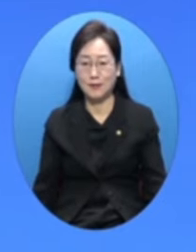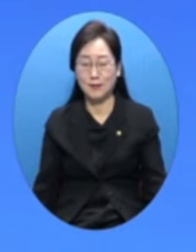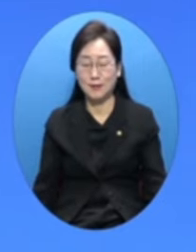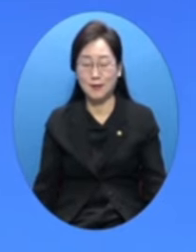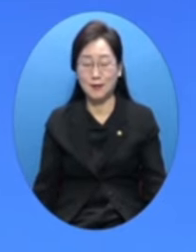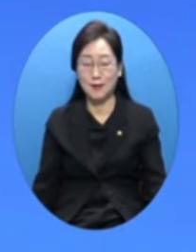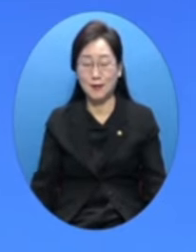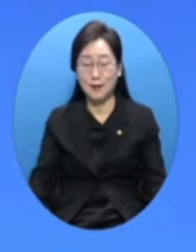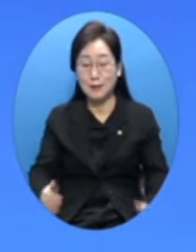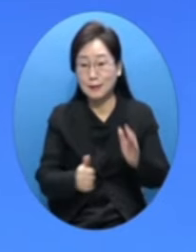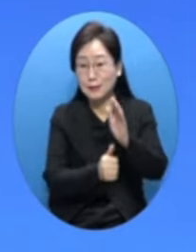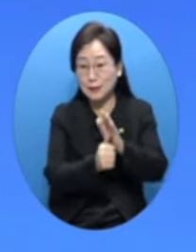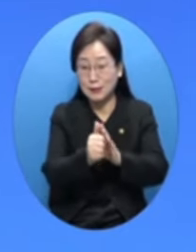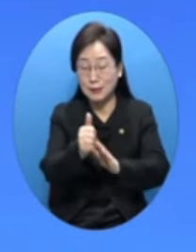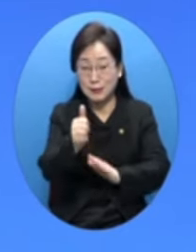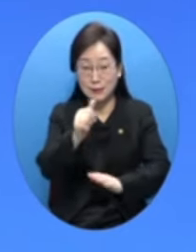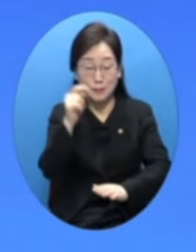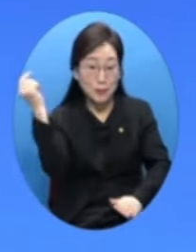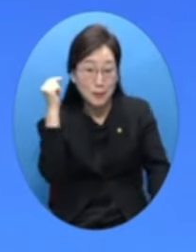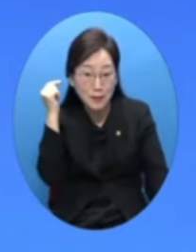그 희망의 메시지를 듣고